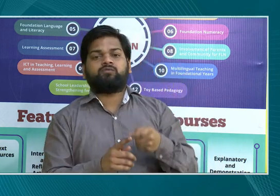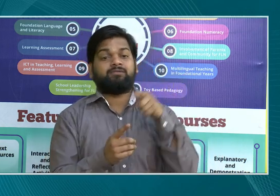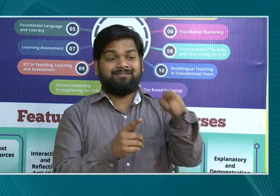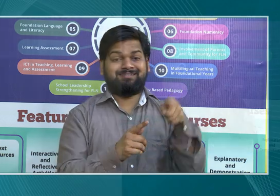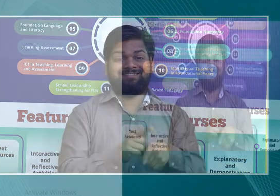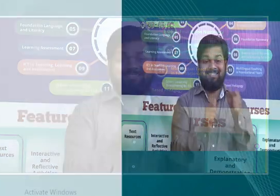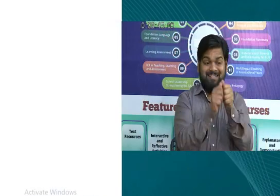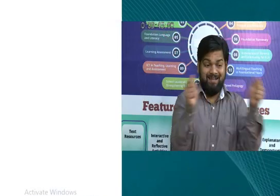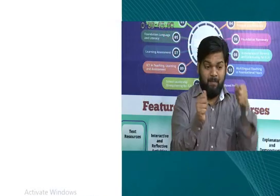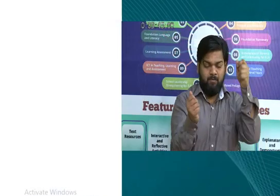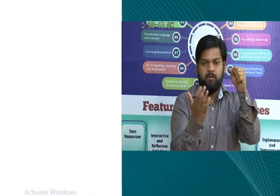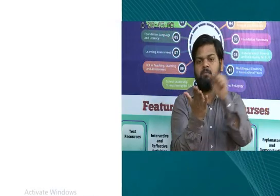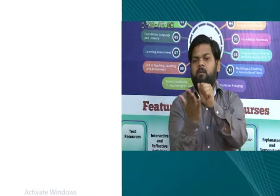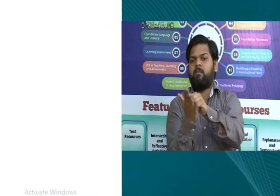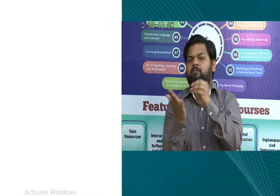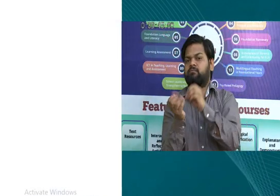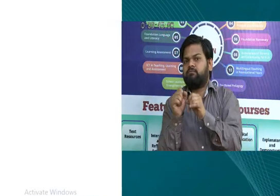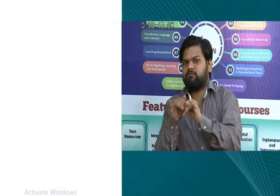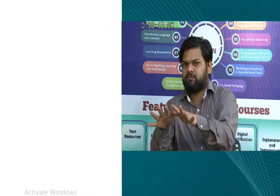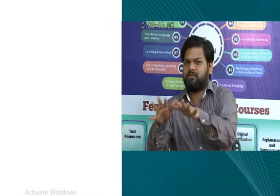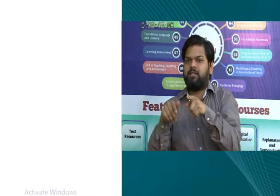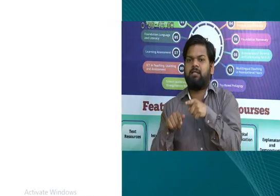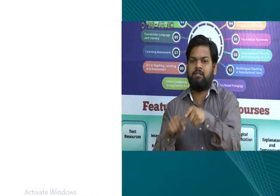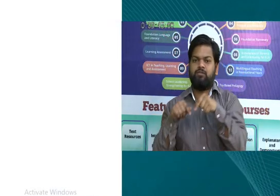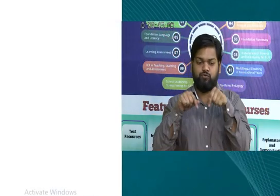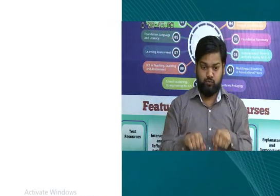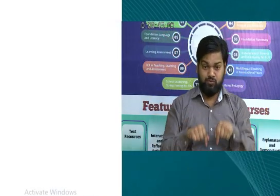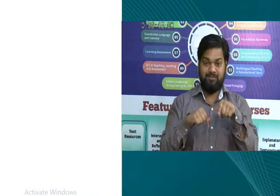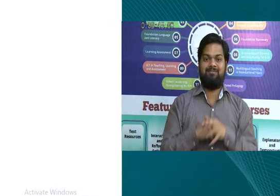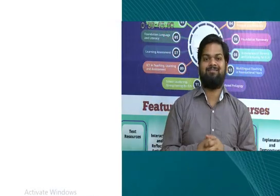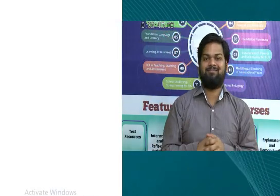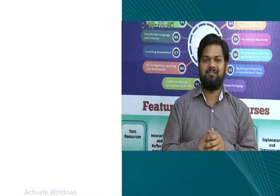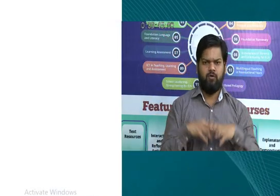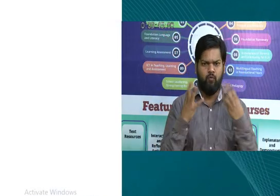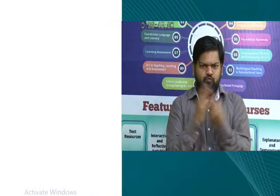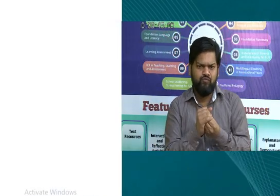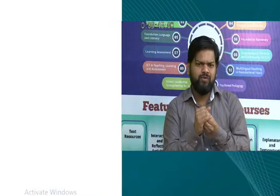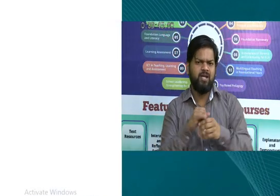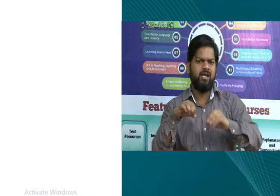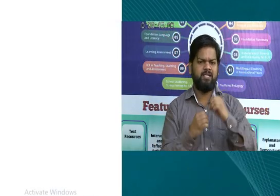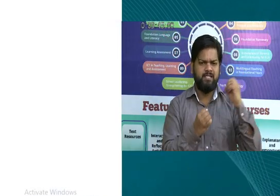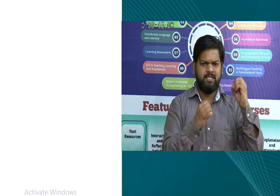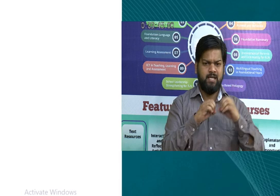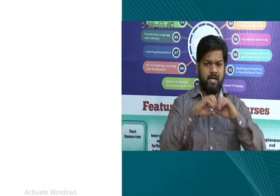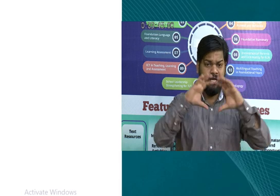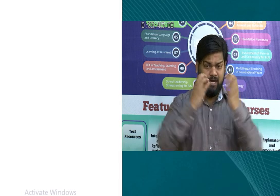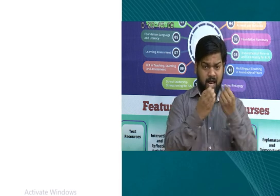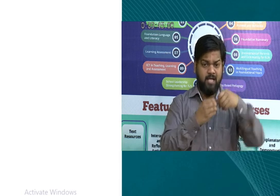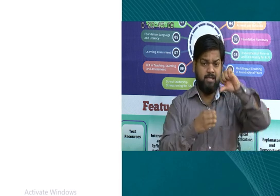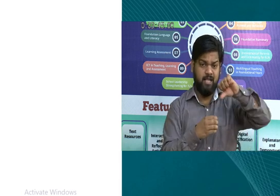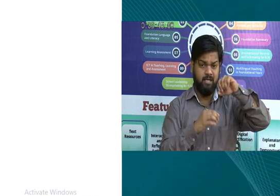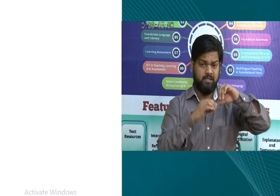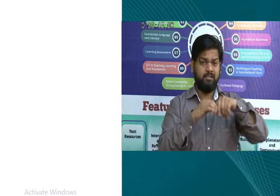पत्रिका में छापा था जो हमारे जो नाइंथ कक्षा के कोर्स में हमने सिलेबस में लिया है